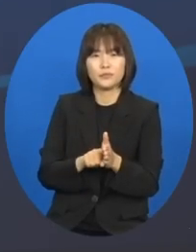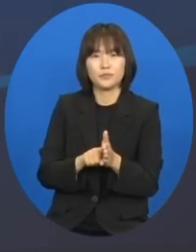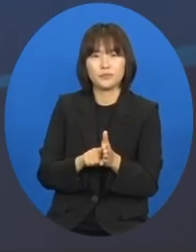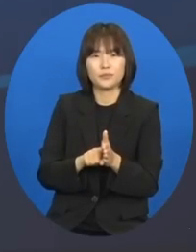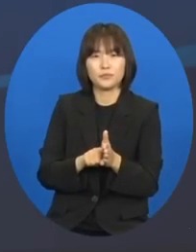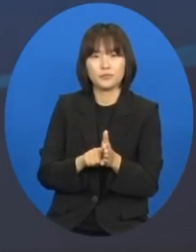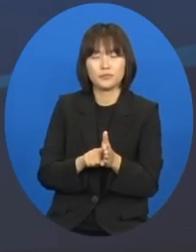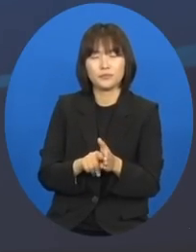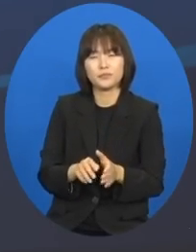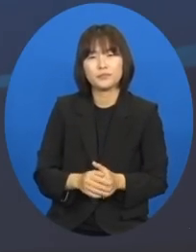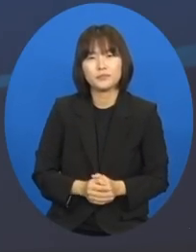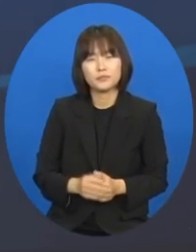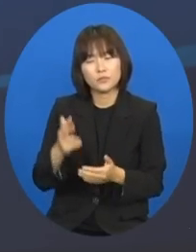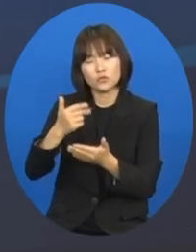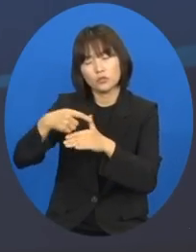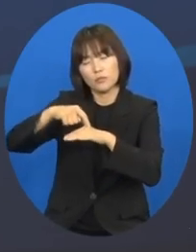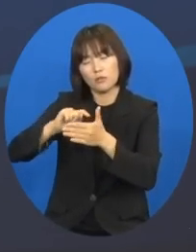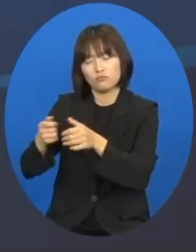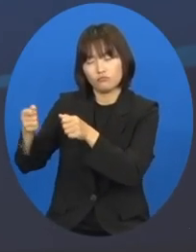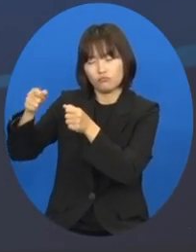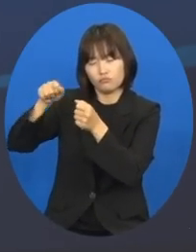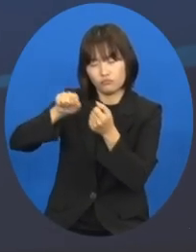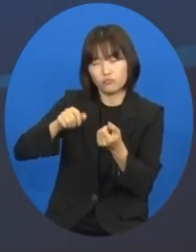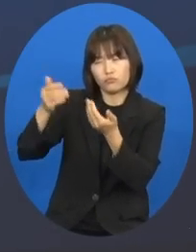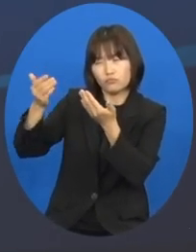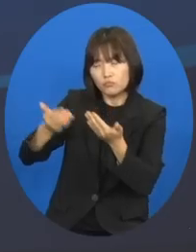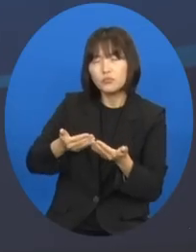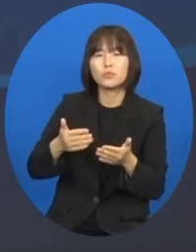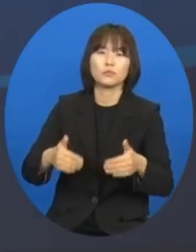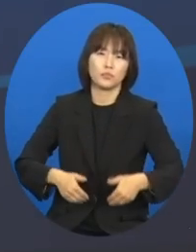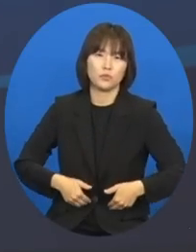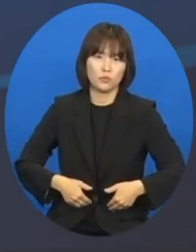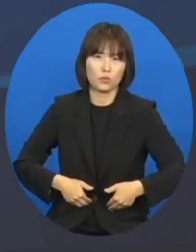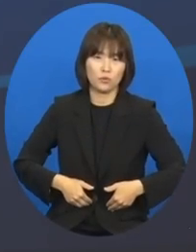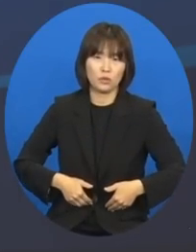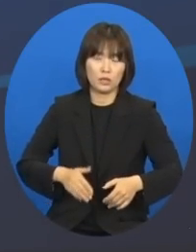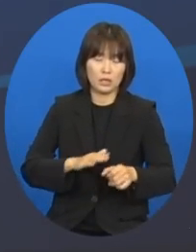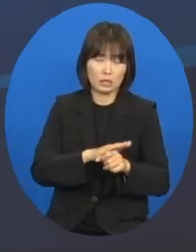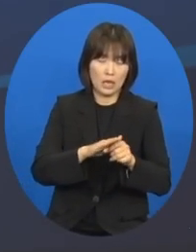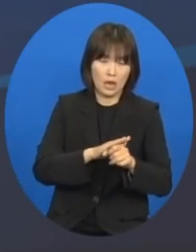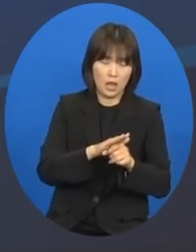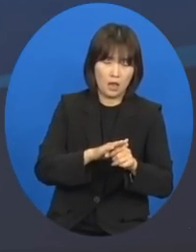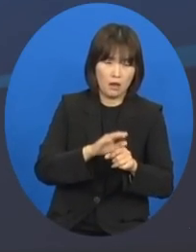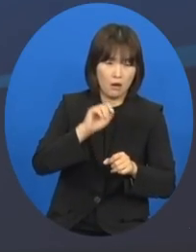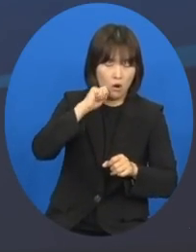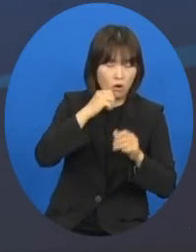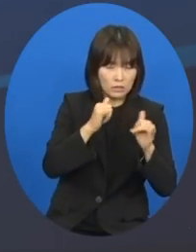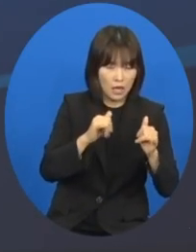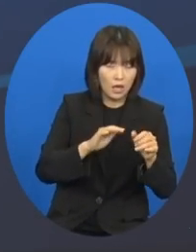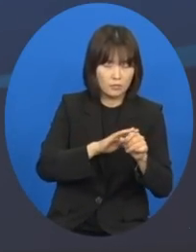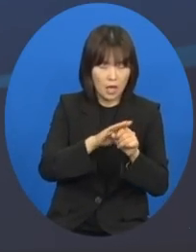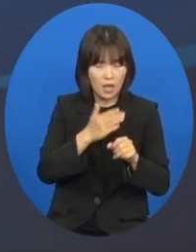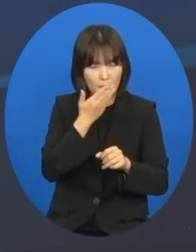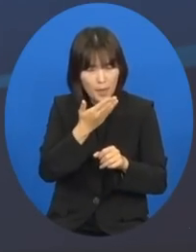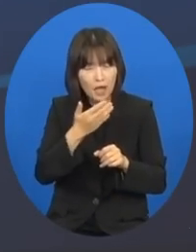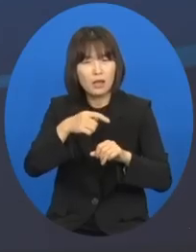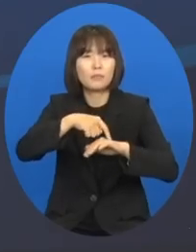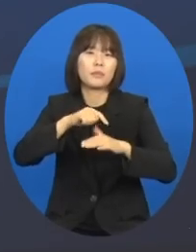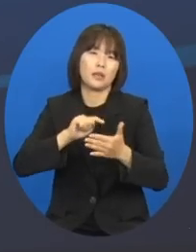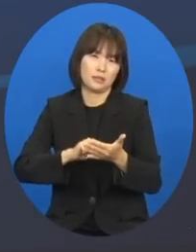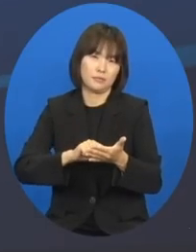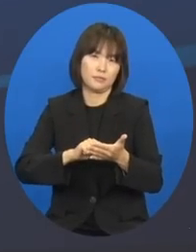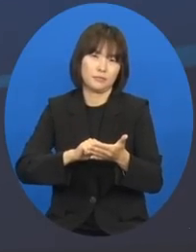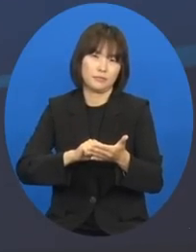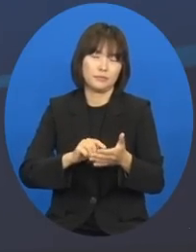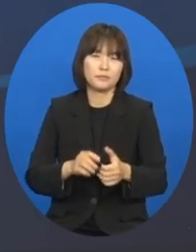주님의 마음이 부어져야 돼요 사랑할 수 없는 사람을 사랑할 수 있는 마음 세리와 죄인들을 사랑할 수